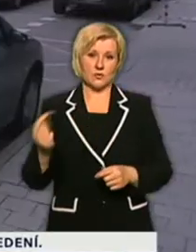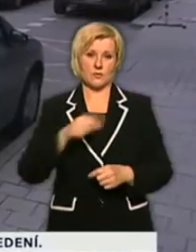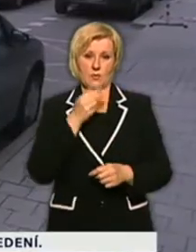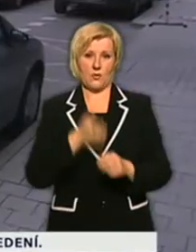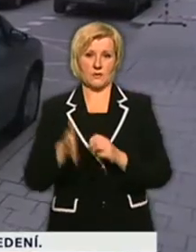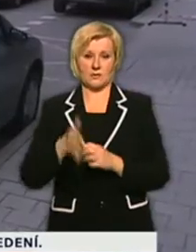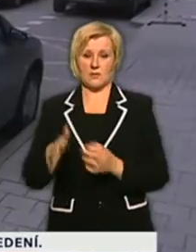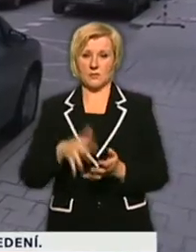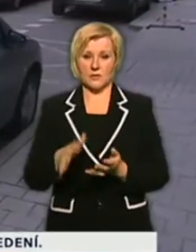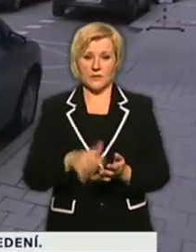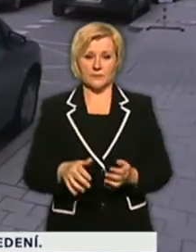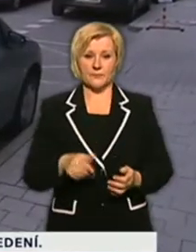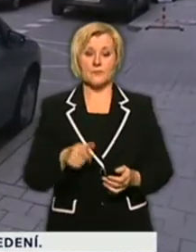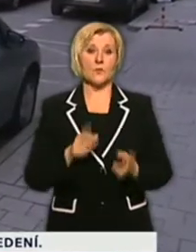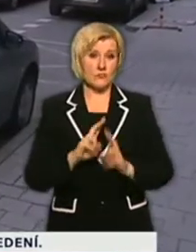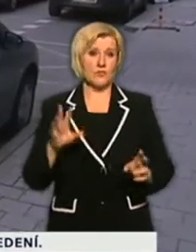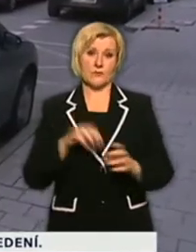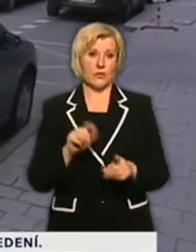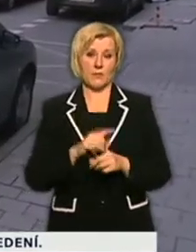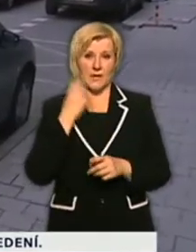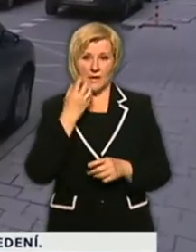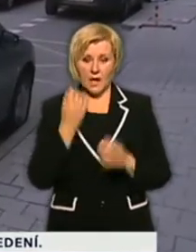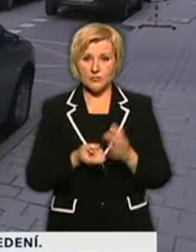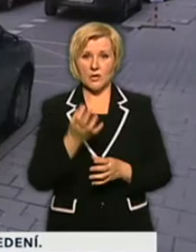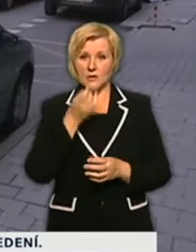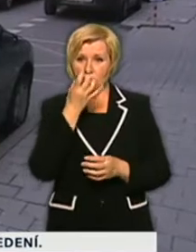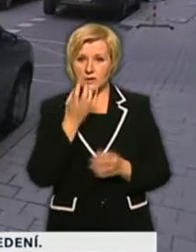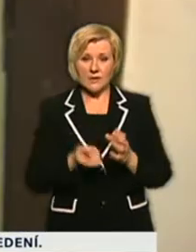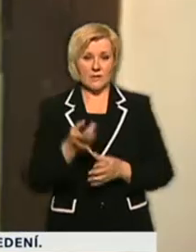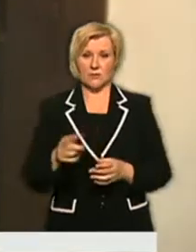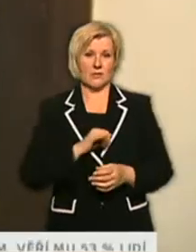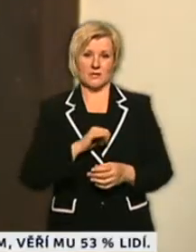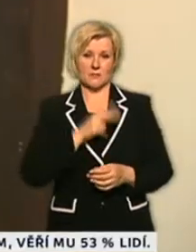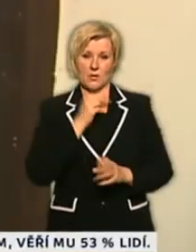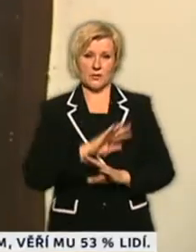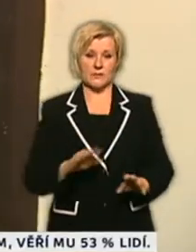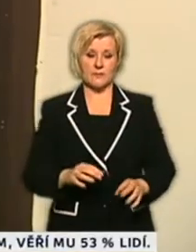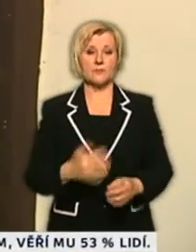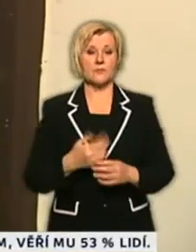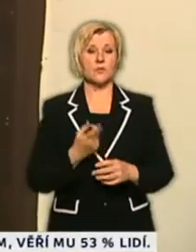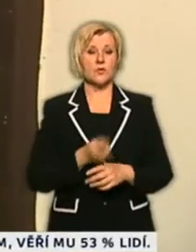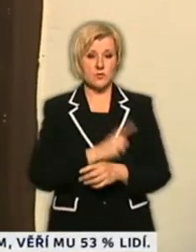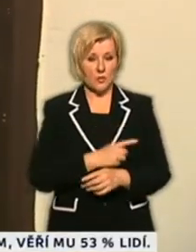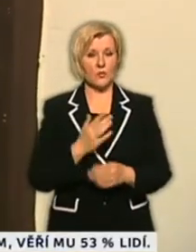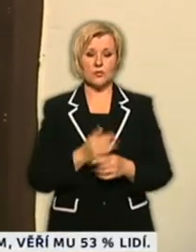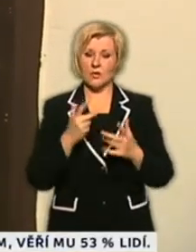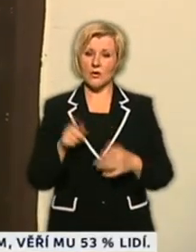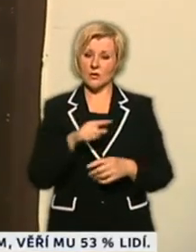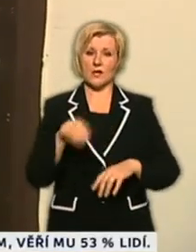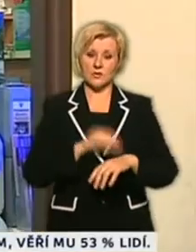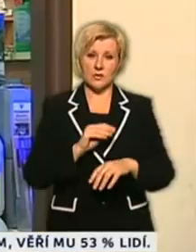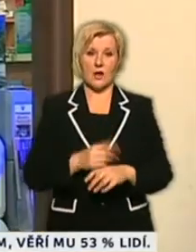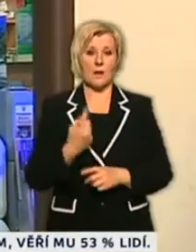To, že se v tom můžete vypěstovat rajčata, okurky, bylinky, to už je nezajímá. Soudy včetně toho ústavního ale už několikrát řekly,